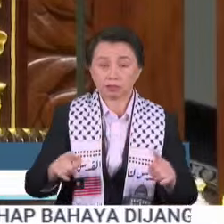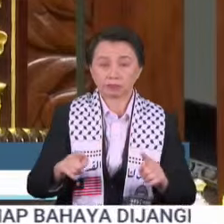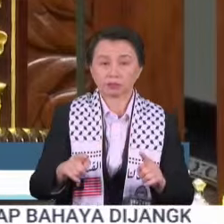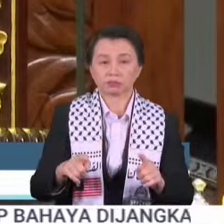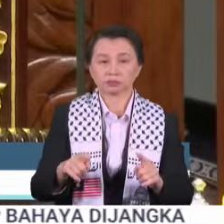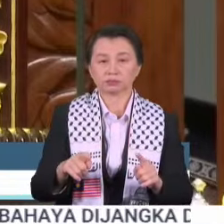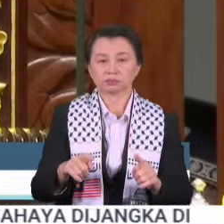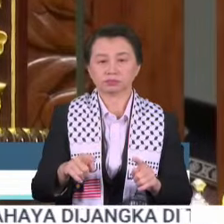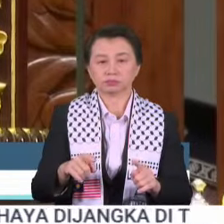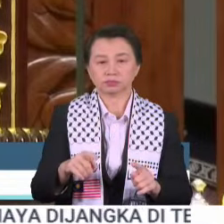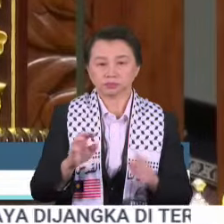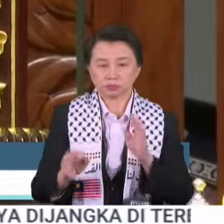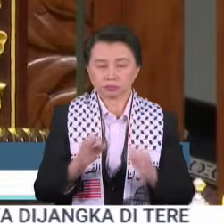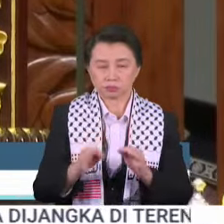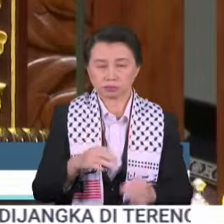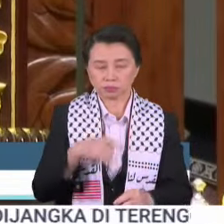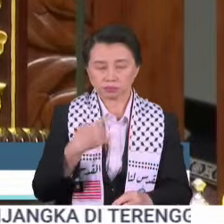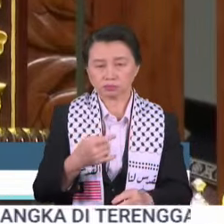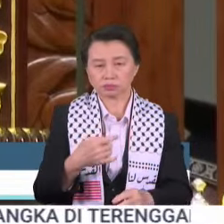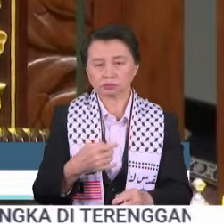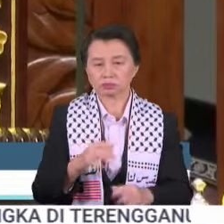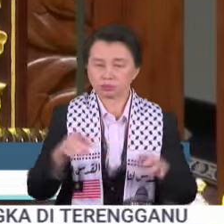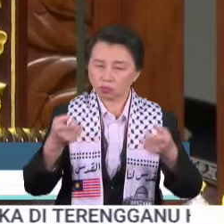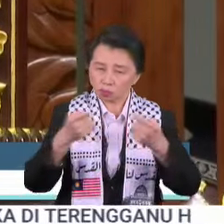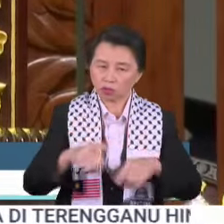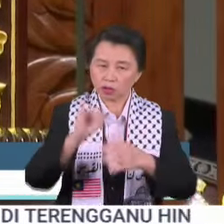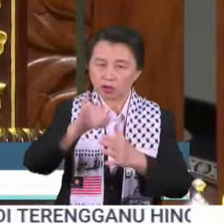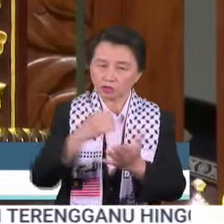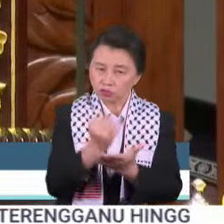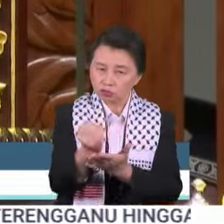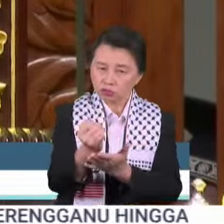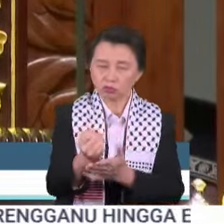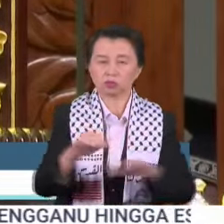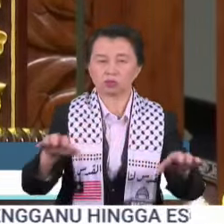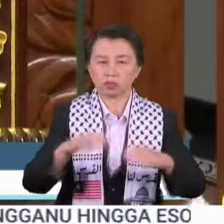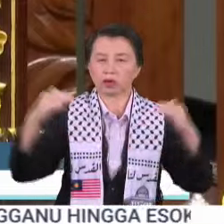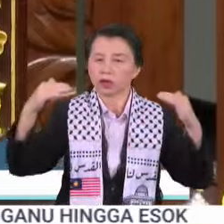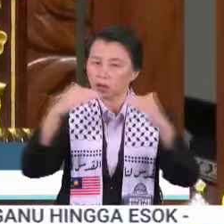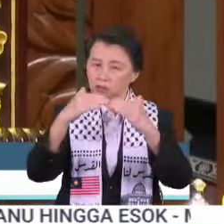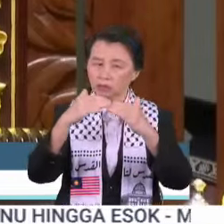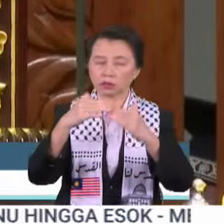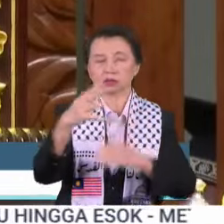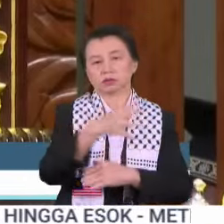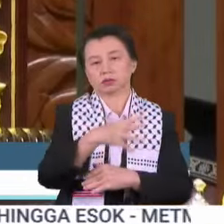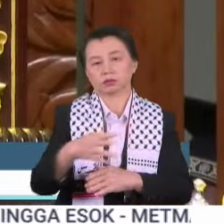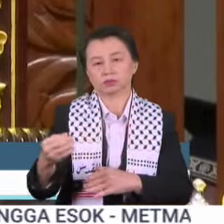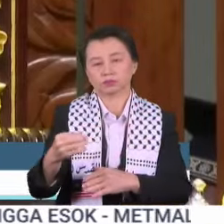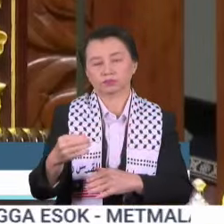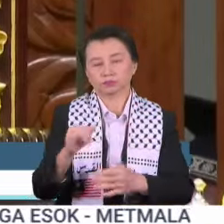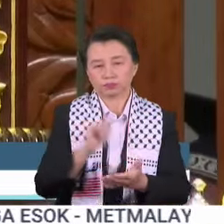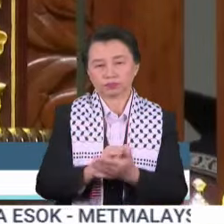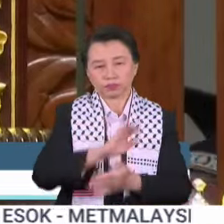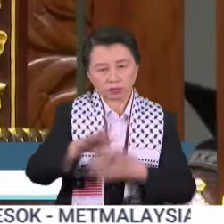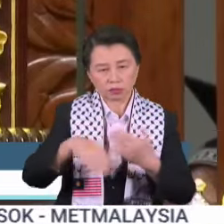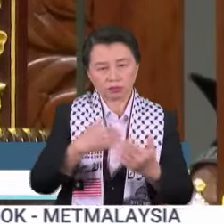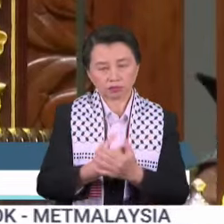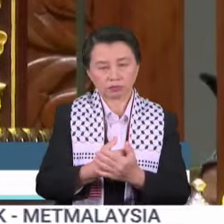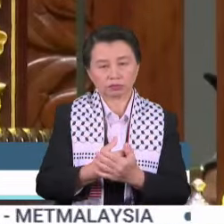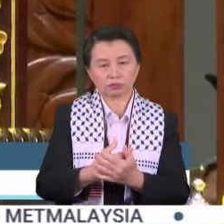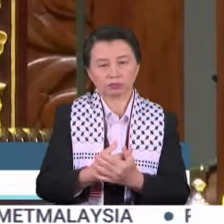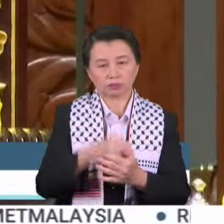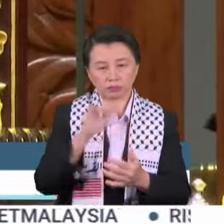bermaksud berlaku jujur, adil dan bertanggungjawab dalam semua